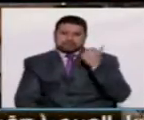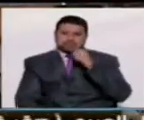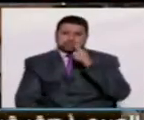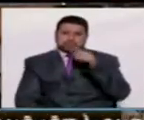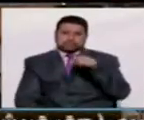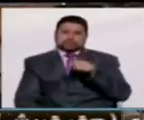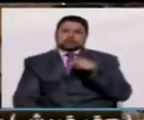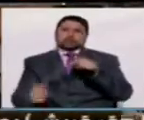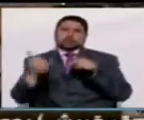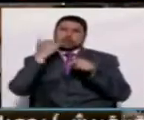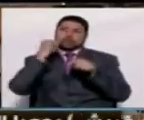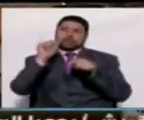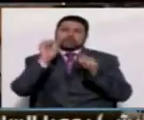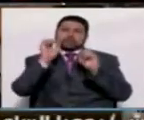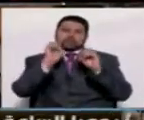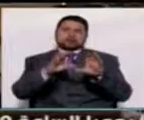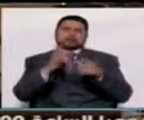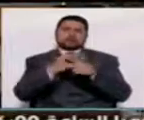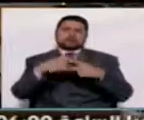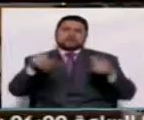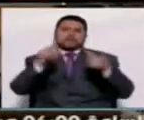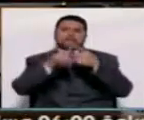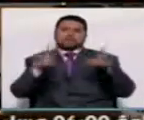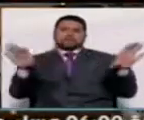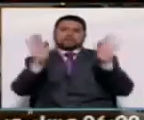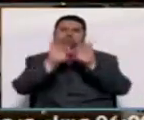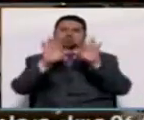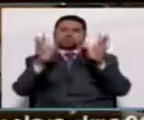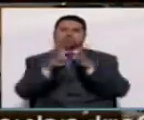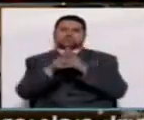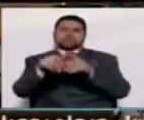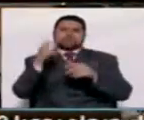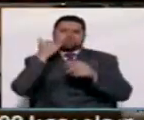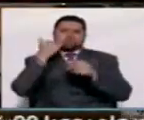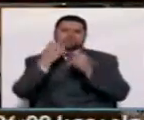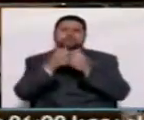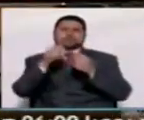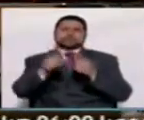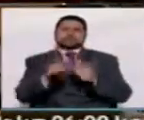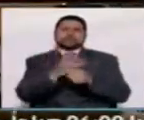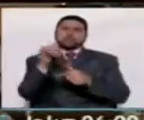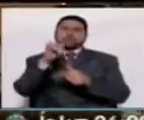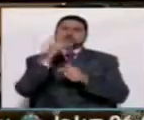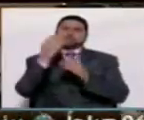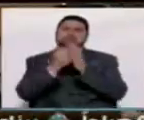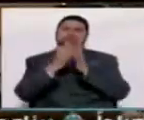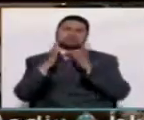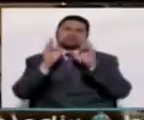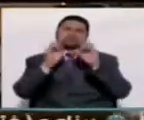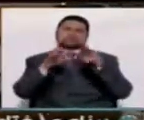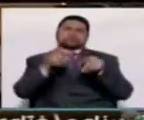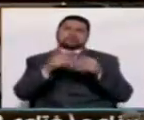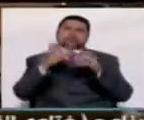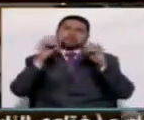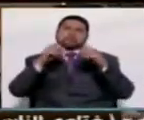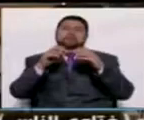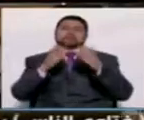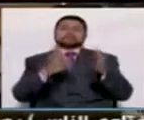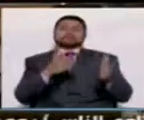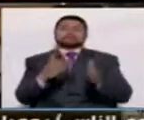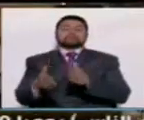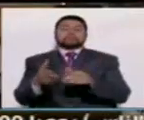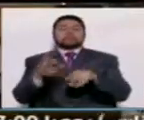وأن تترك التليفون لكي يتم التواصل بينها وبين الحاجة محمد لأمر خير كما أشارت. بارك الله فيها.